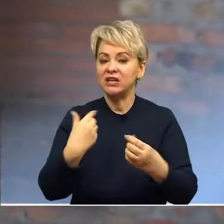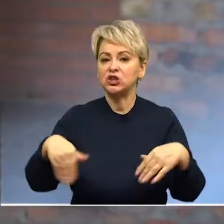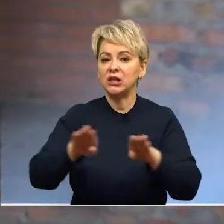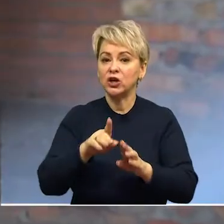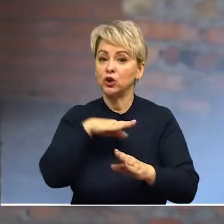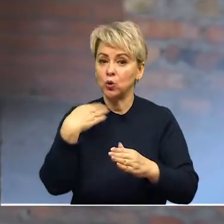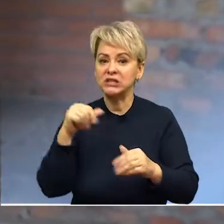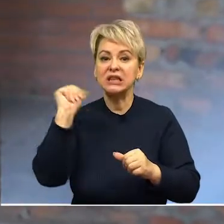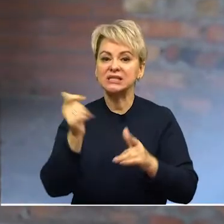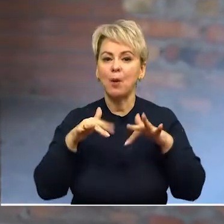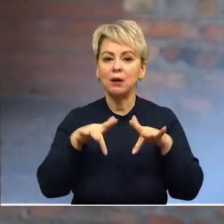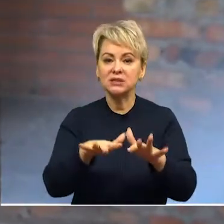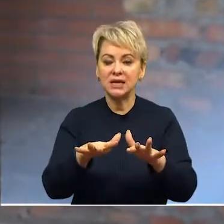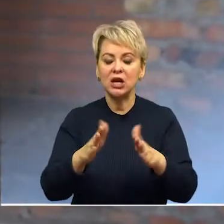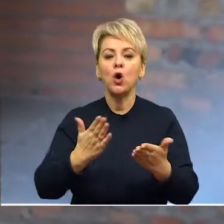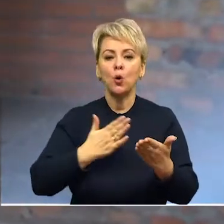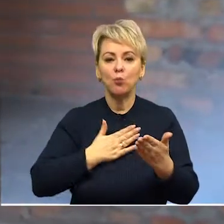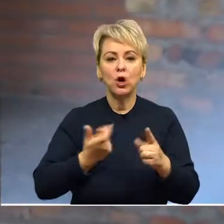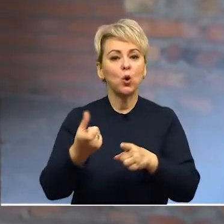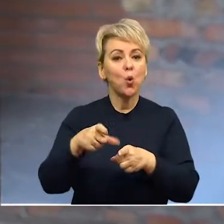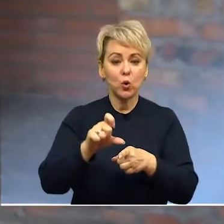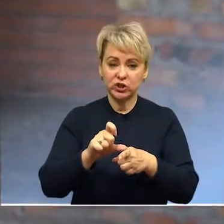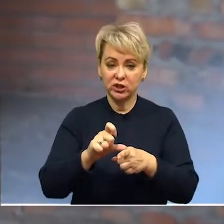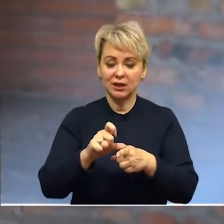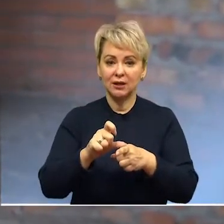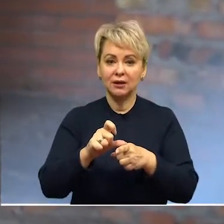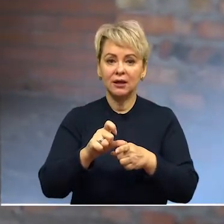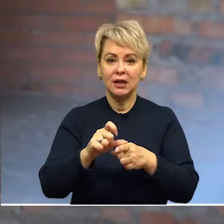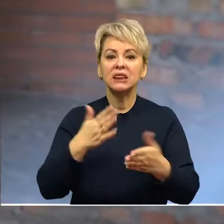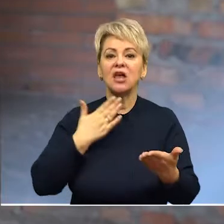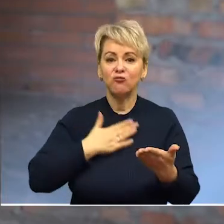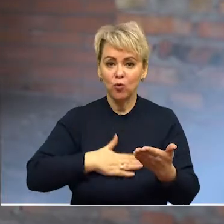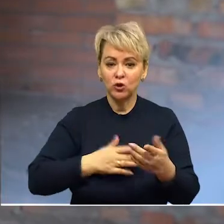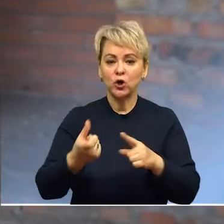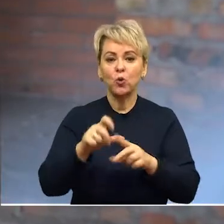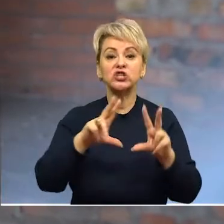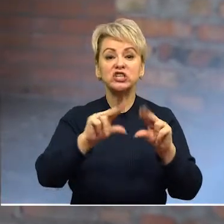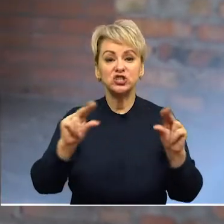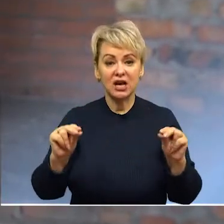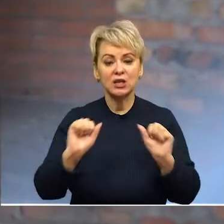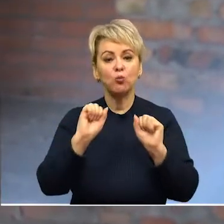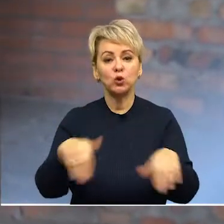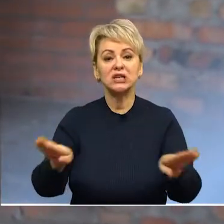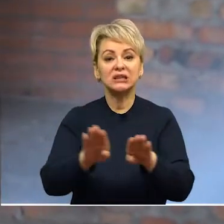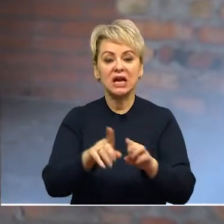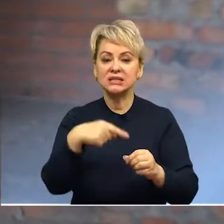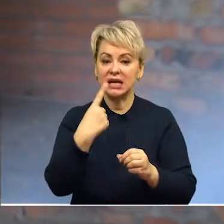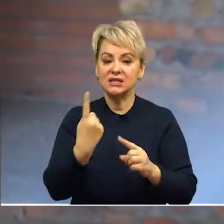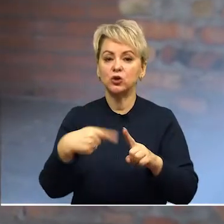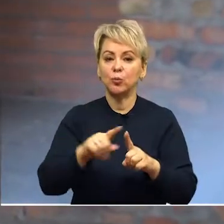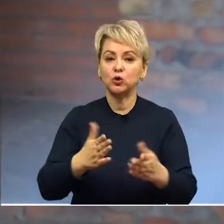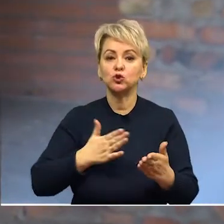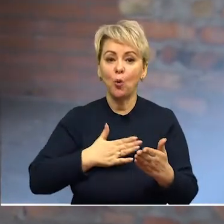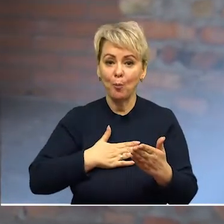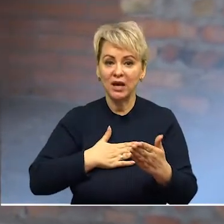потому что на самом деле мы очень довольны, очень счастливы, можно сказать, потому что